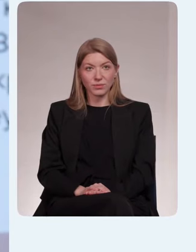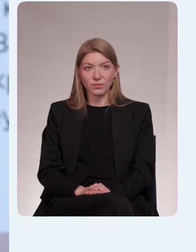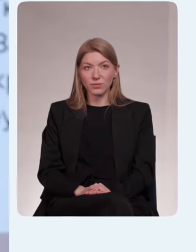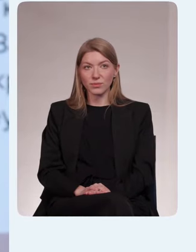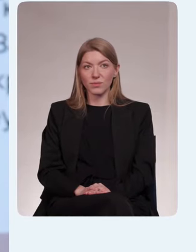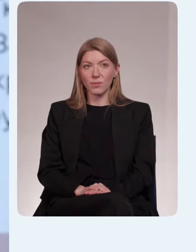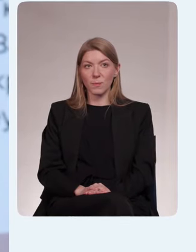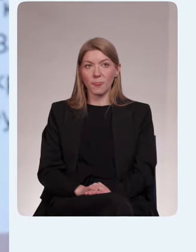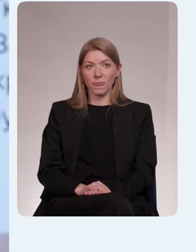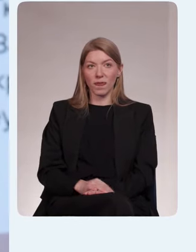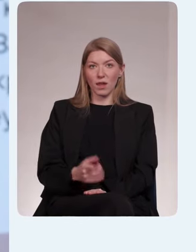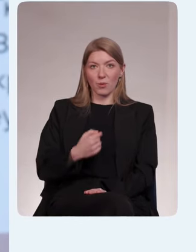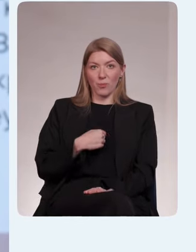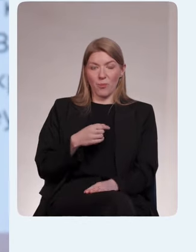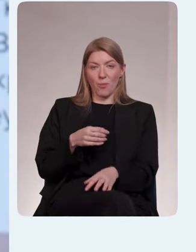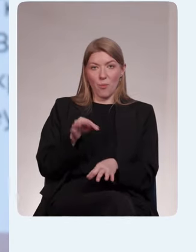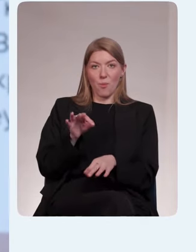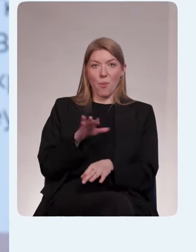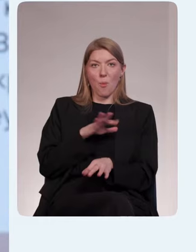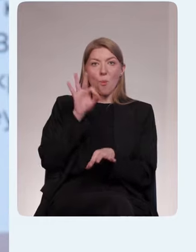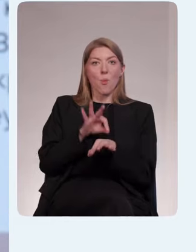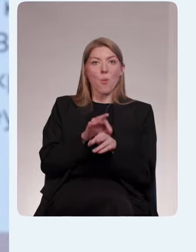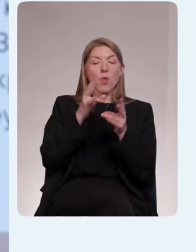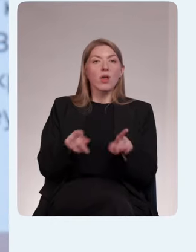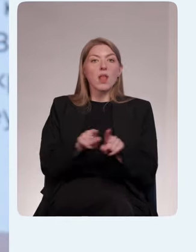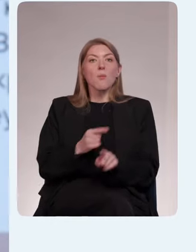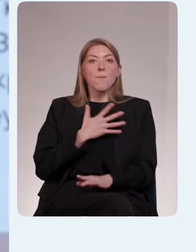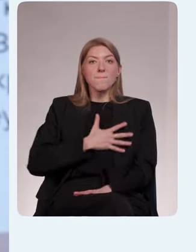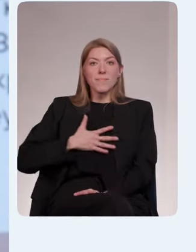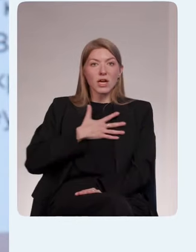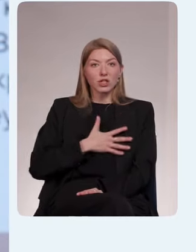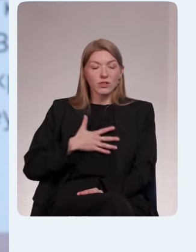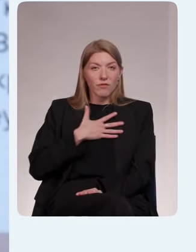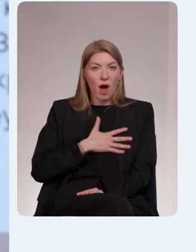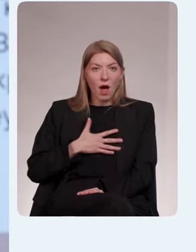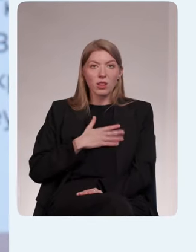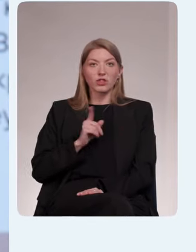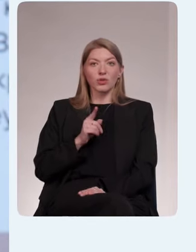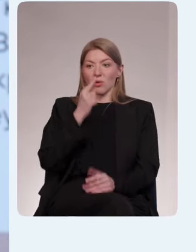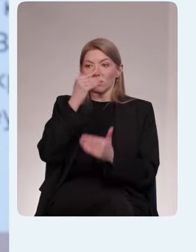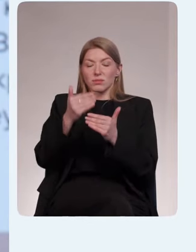И ну, я настолько переживала, что мы не долетим, что и не долетели.